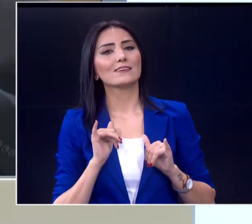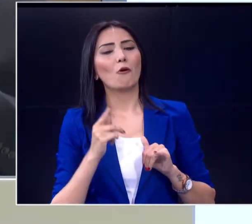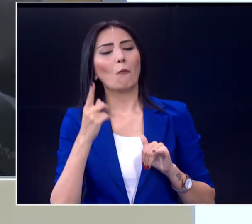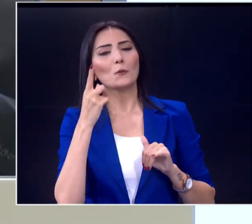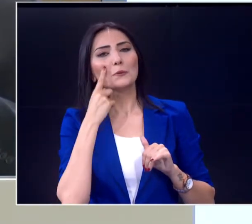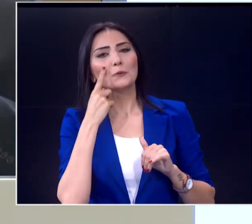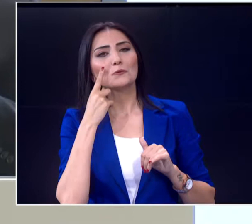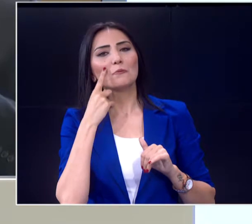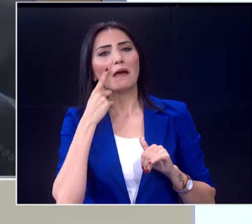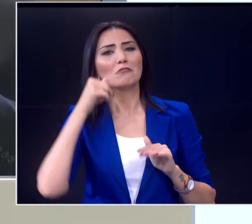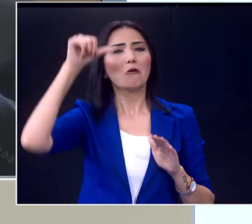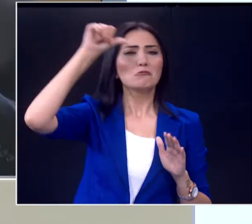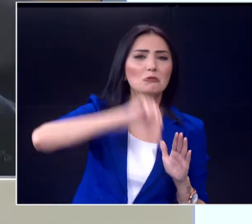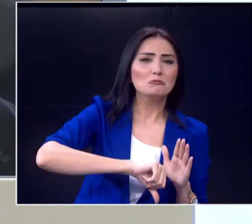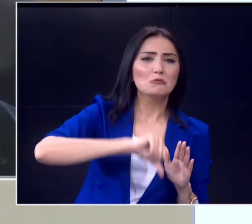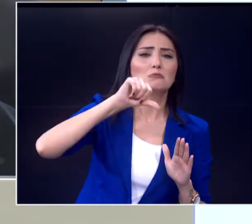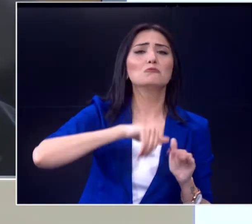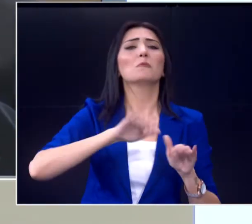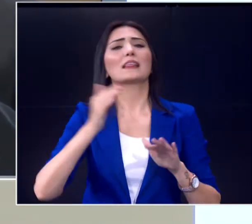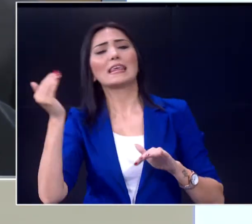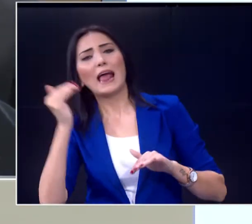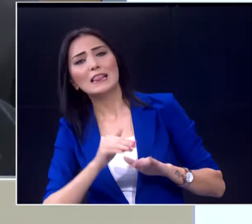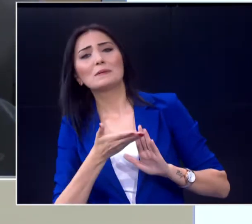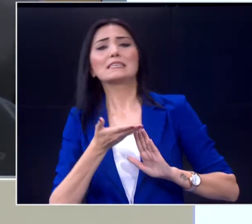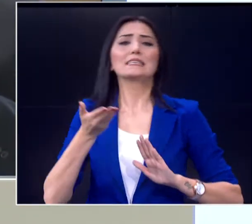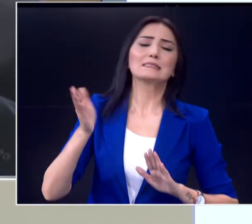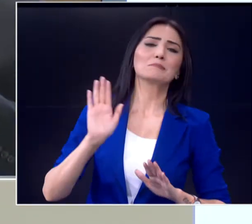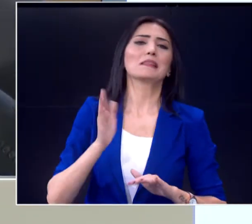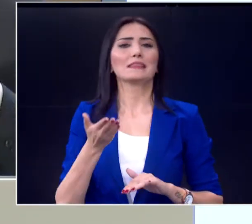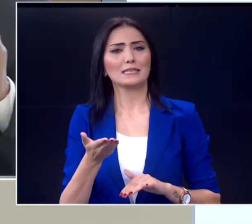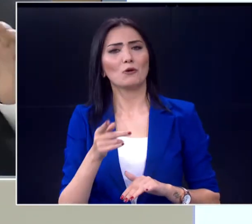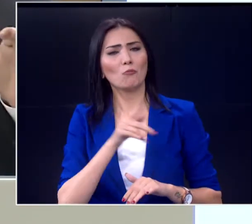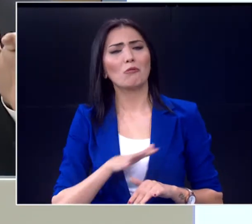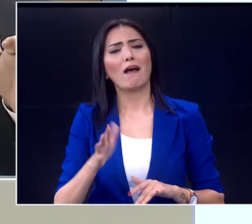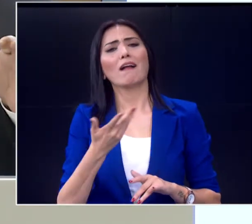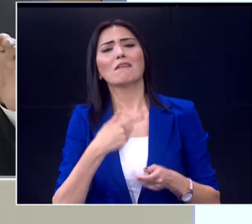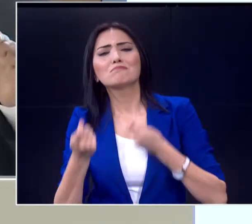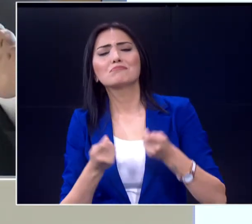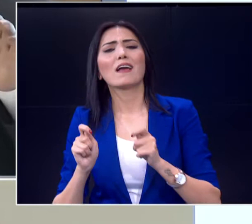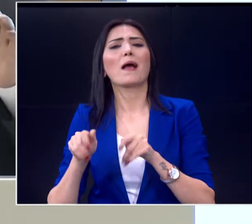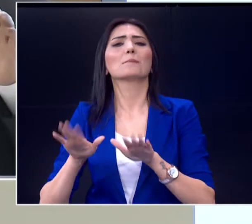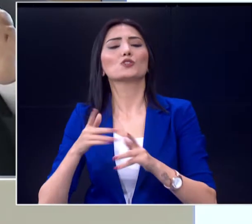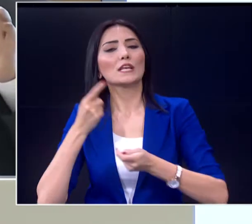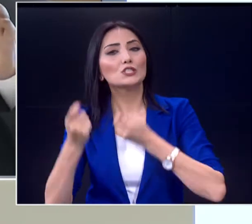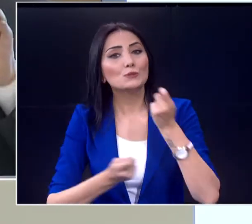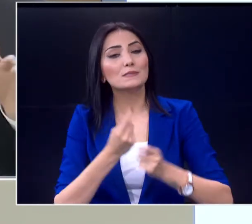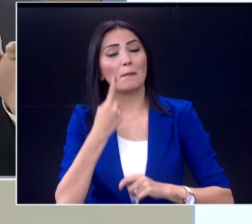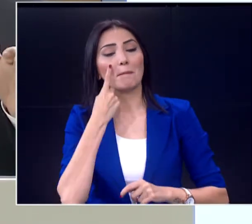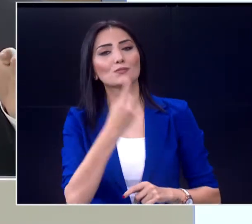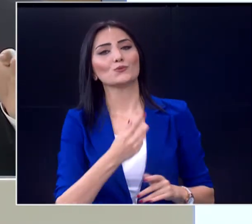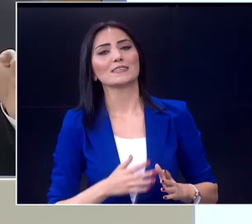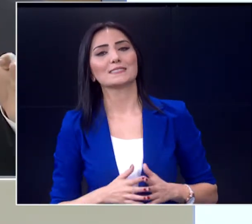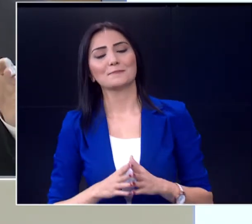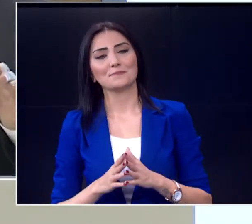Hükümet düştü mü, düşmedi mi, geldi mi, gitmedi mi, bunlarla uğraşmayacağız. İşimize, gücümüze